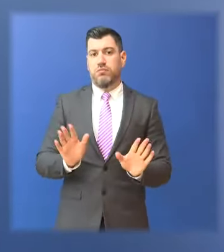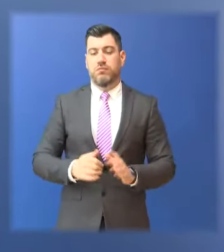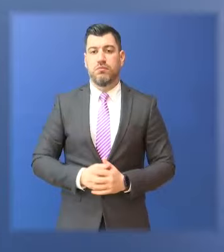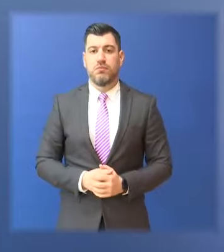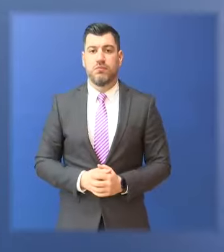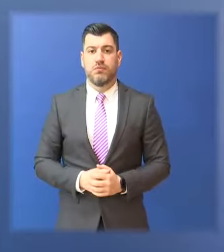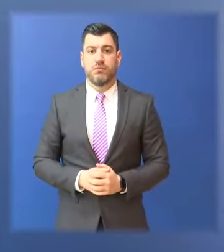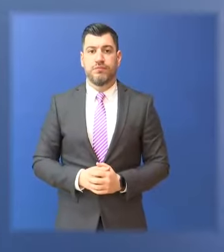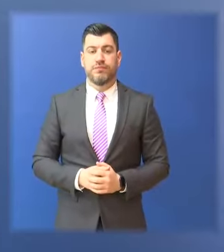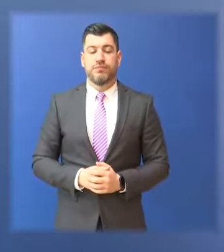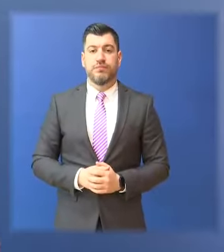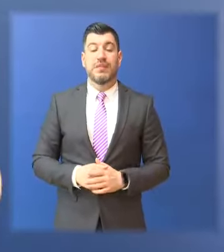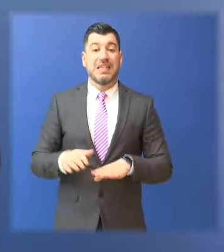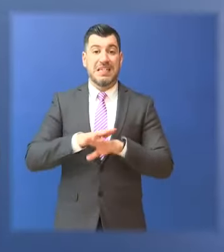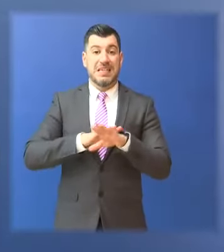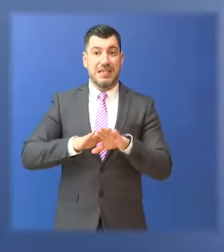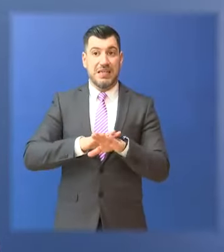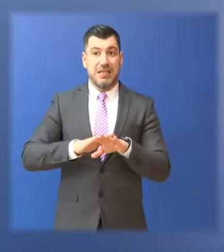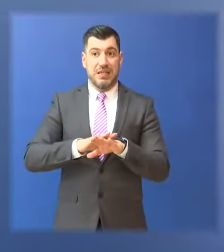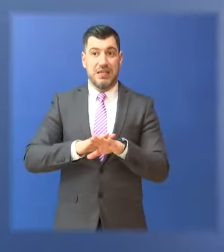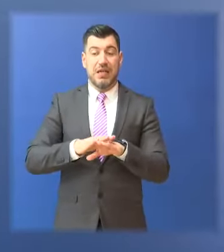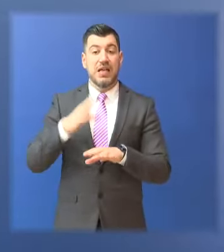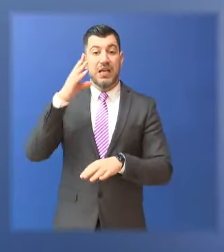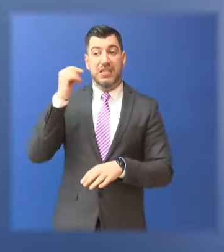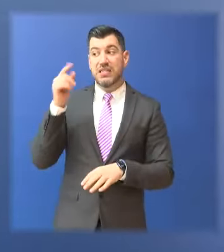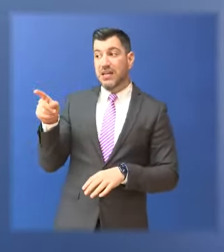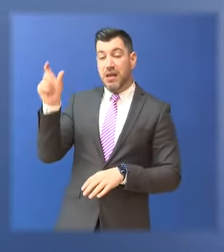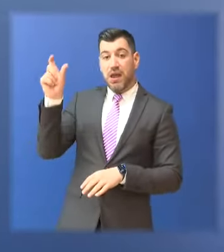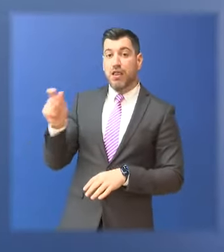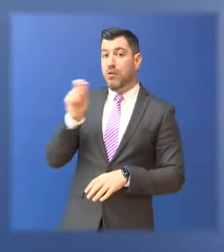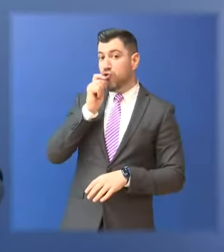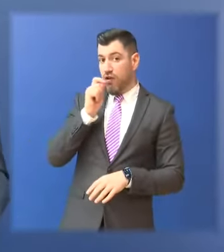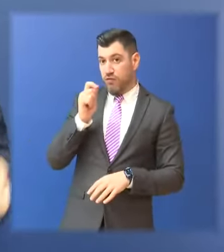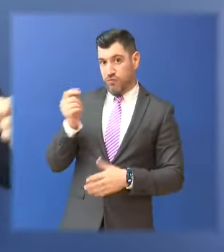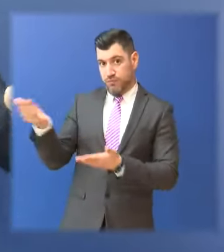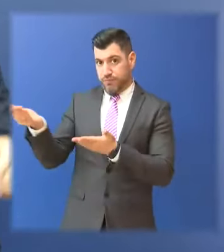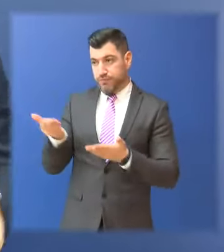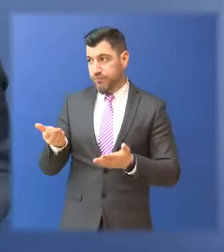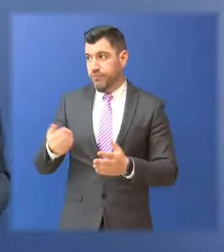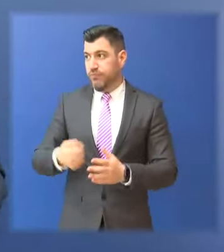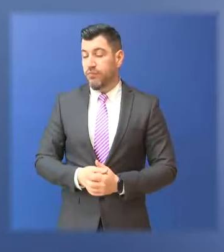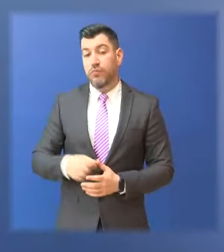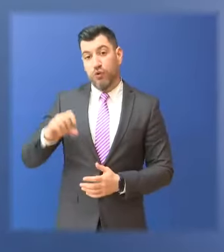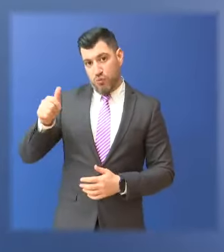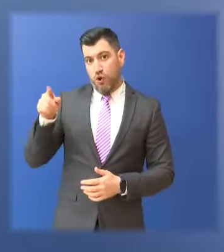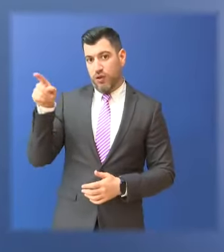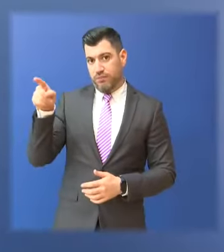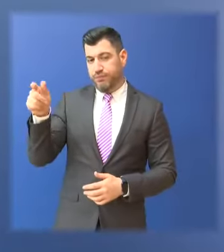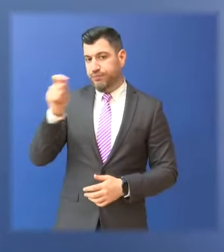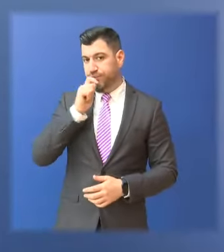Όχι, συγγνώμη, να κάνουμε μια απομία και έχω ξεχάσει και εσάς. Να... Ελάτε πρώτα και μετά.